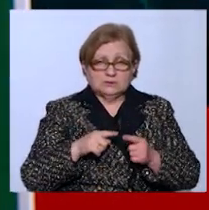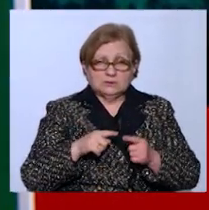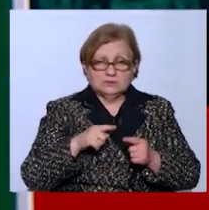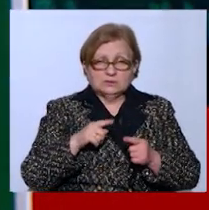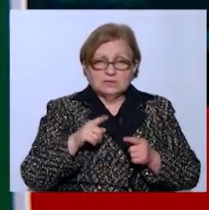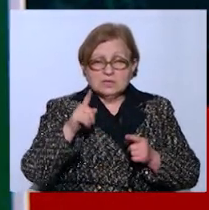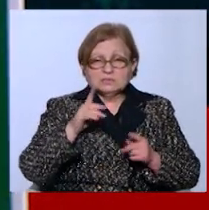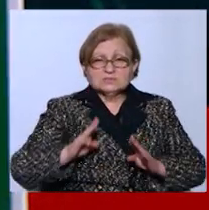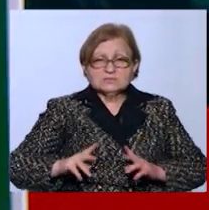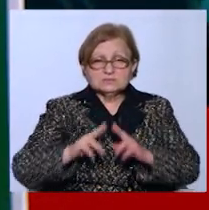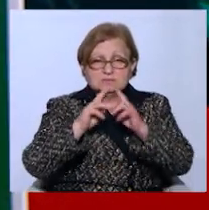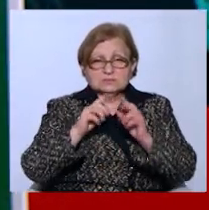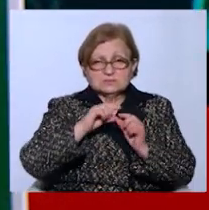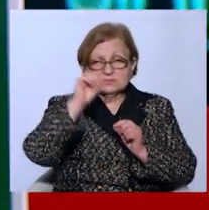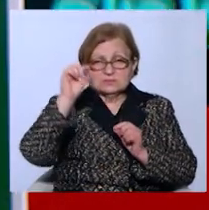წახნაგები,